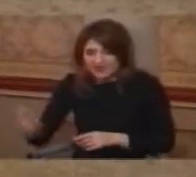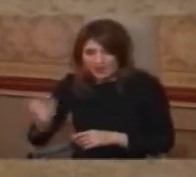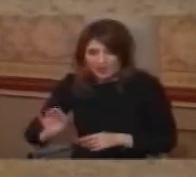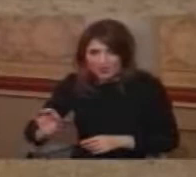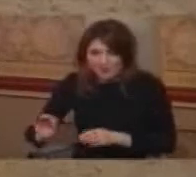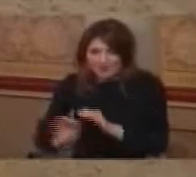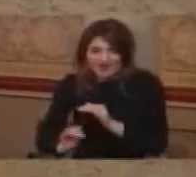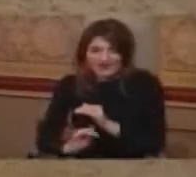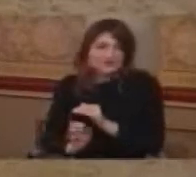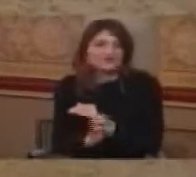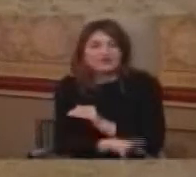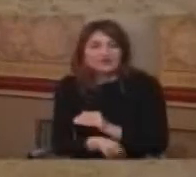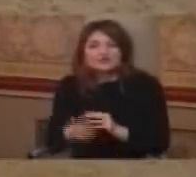putu.